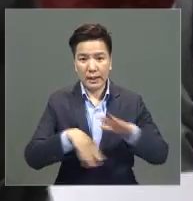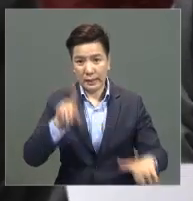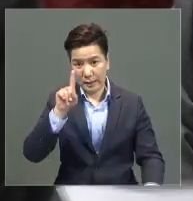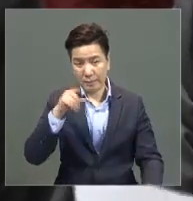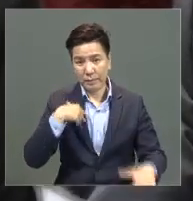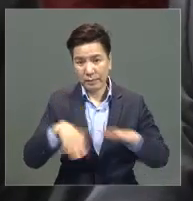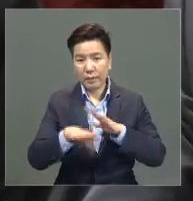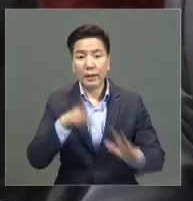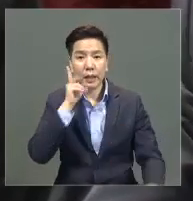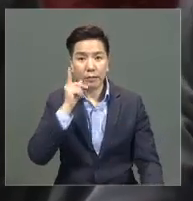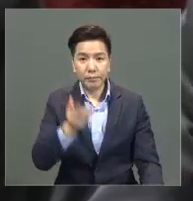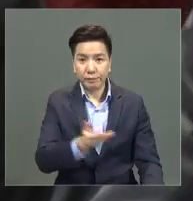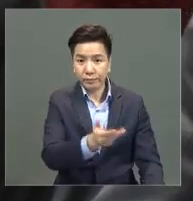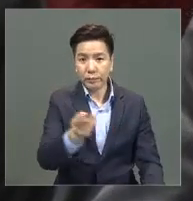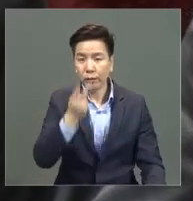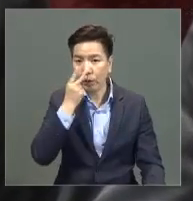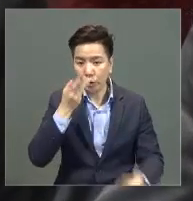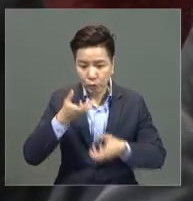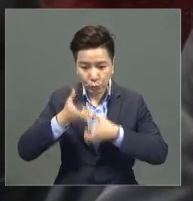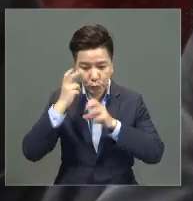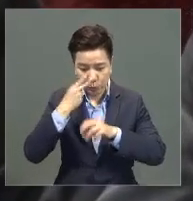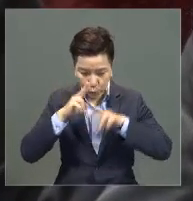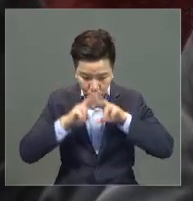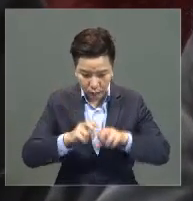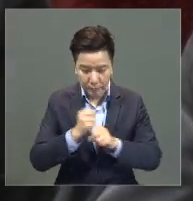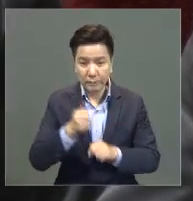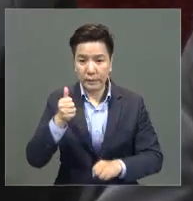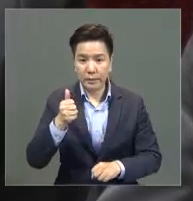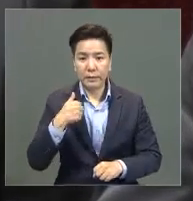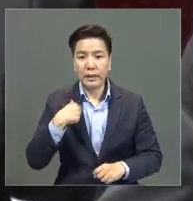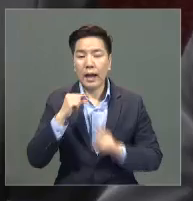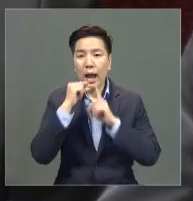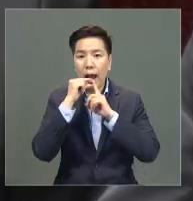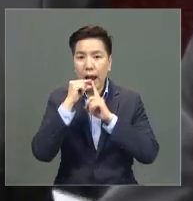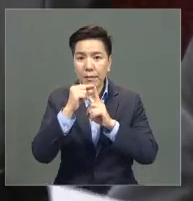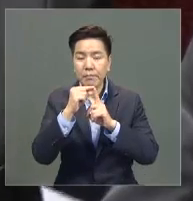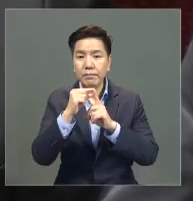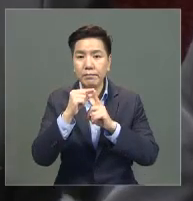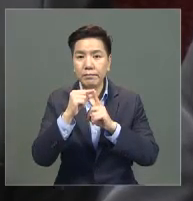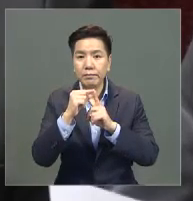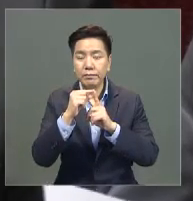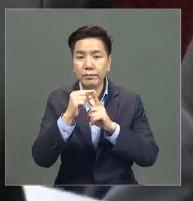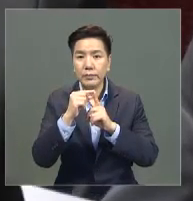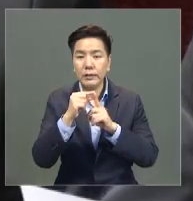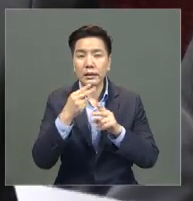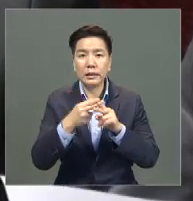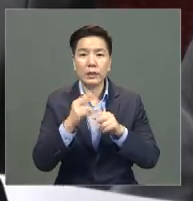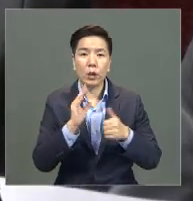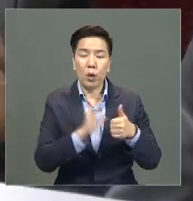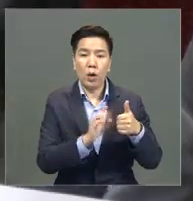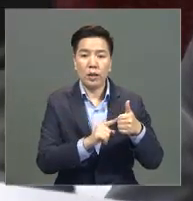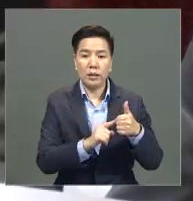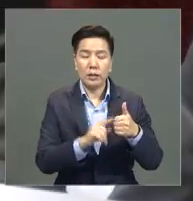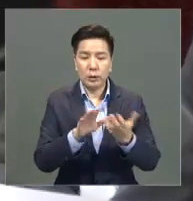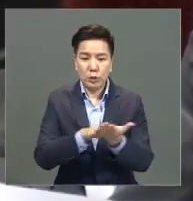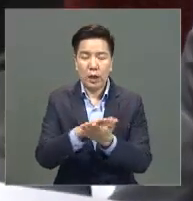องสื่อมวลชนสามารถตรวจสอบและเช็คได้มีคำให้การของประ